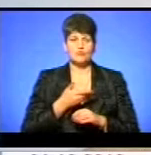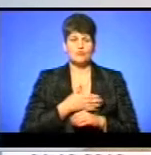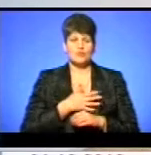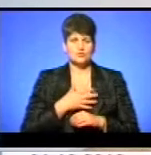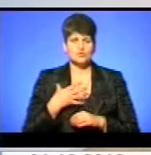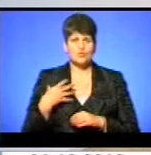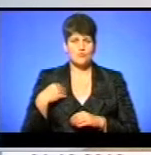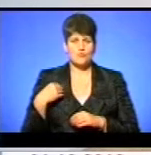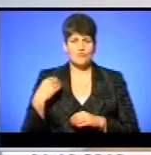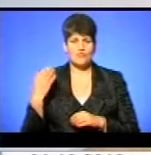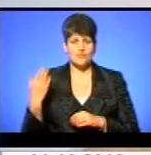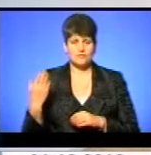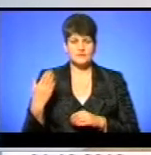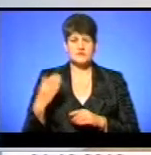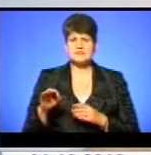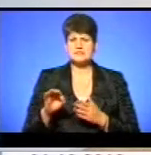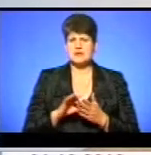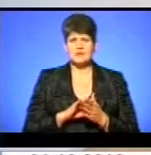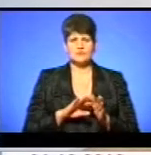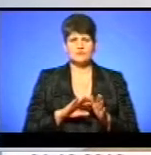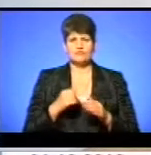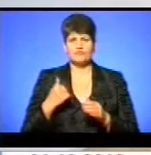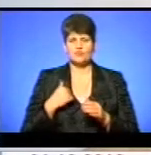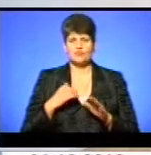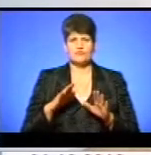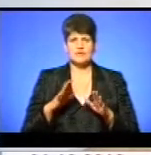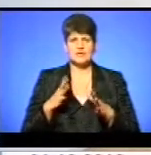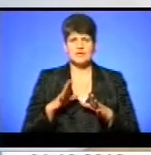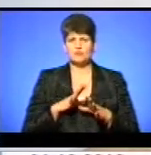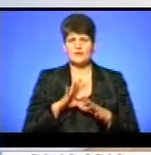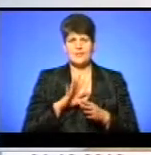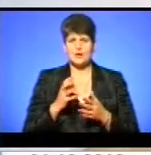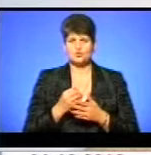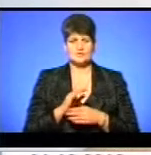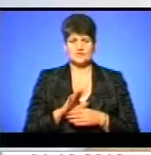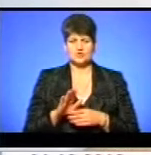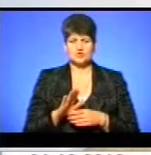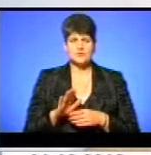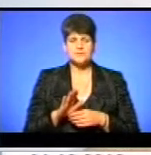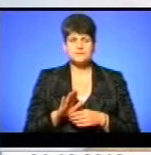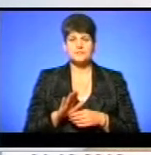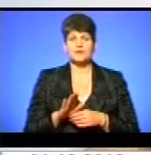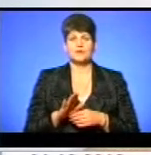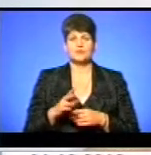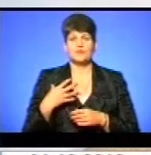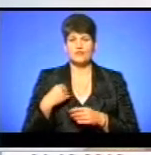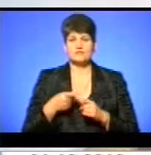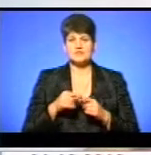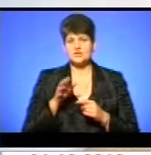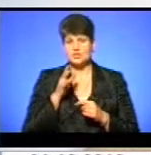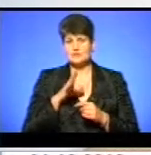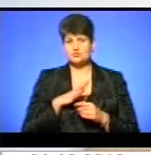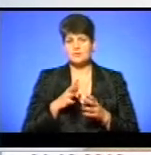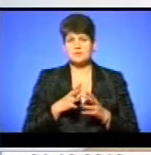Львові відразу військові дії відбувалися не особливо успішно, у зв'язку з тим, що у Львові в цей час була перевага